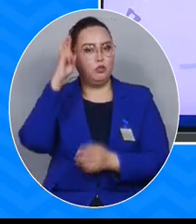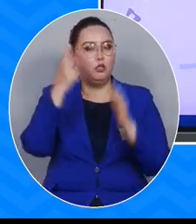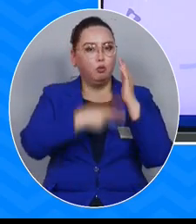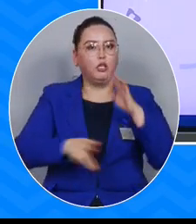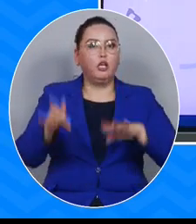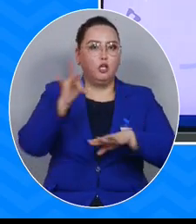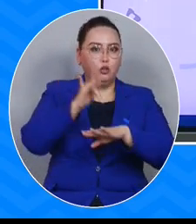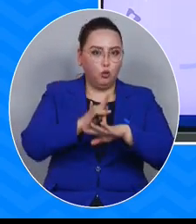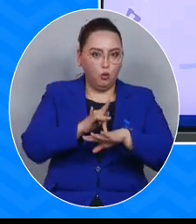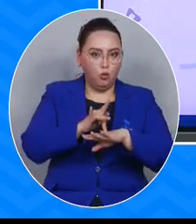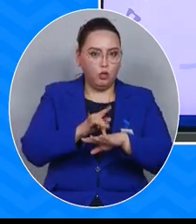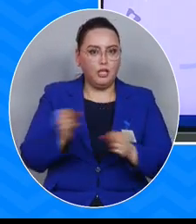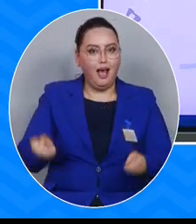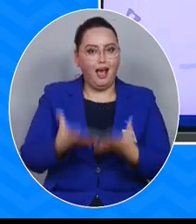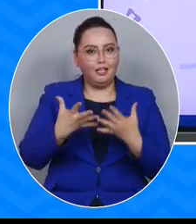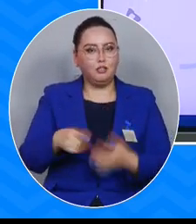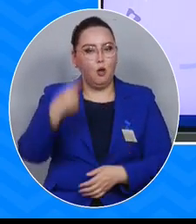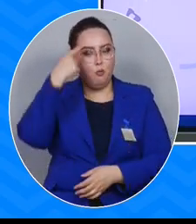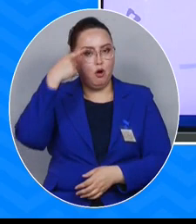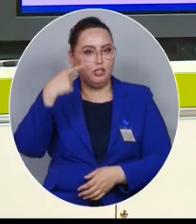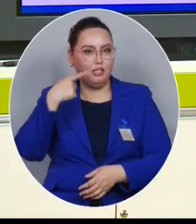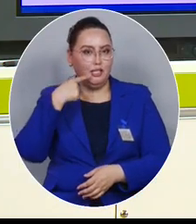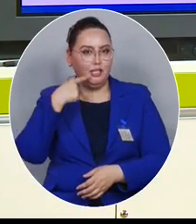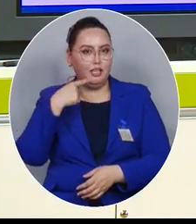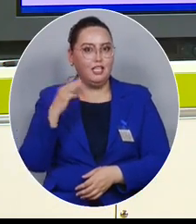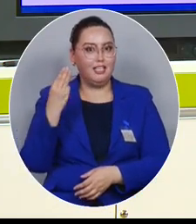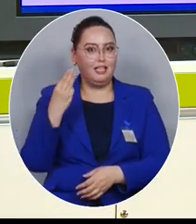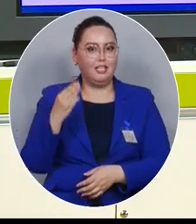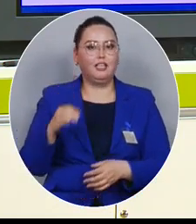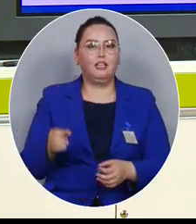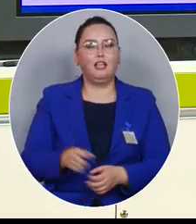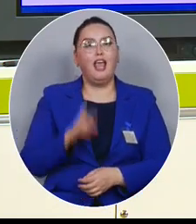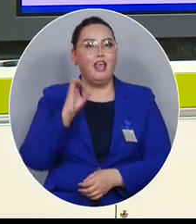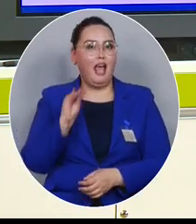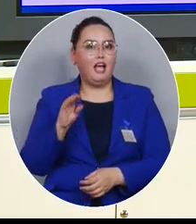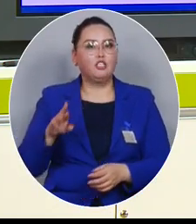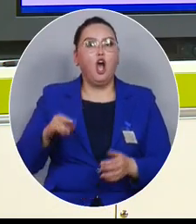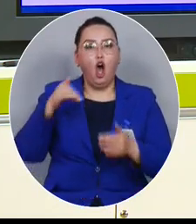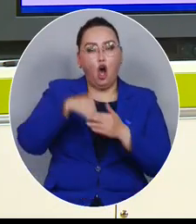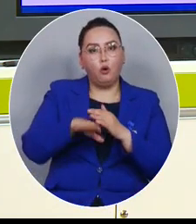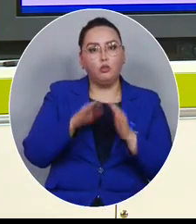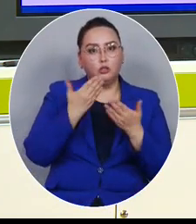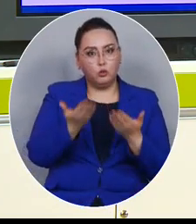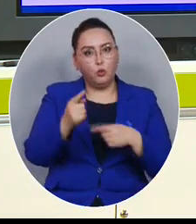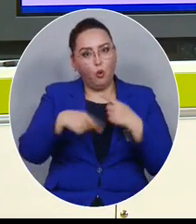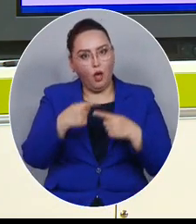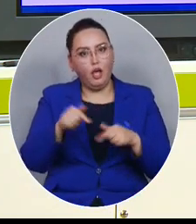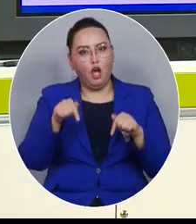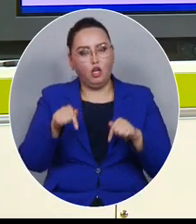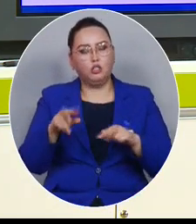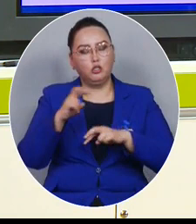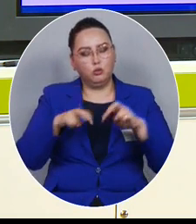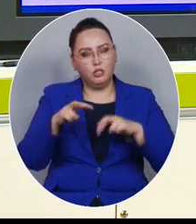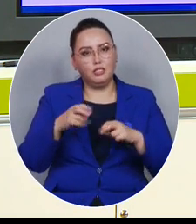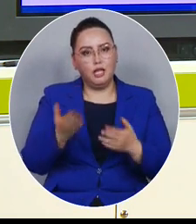Монгол хэлэнэй элэдэй, өрінгийж аллоголтан дээдгээр агуулгайхээх хэргэн яич тусүхэсэн таларбэд энэ агуулгасияг юн дээр налдаады нөөөгээг сөглэсэнаар